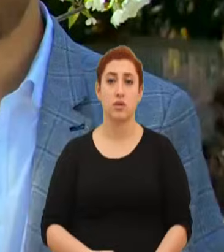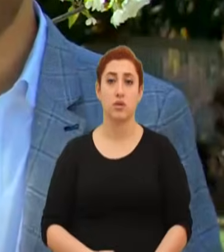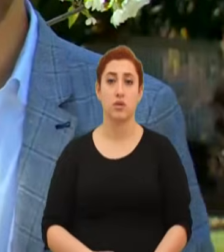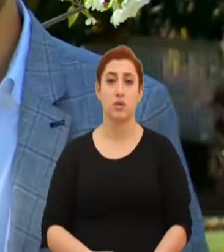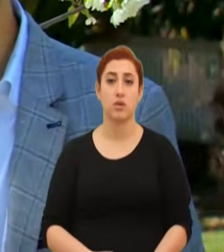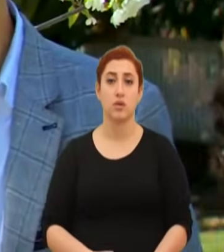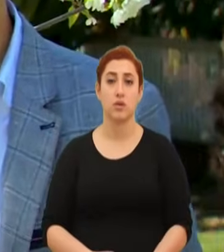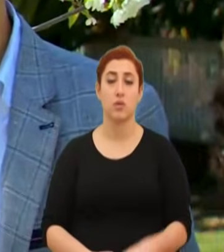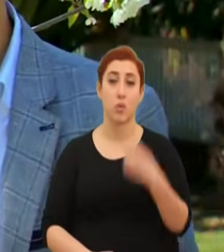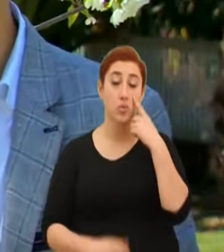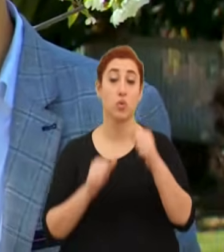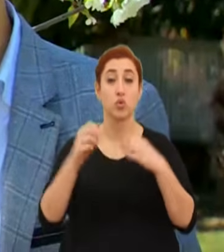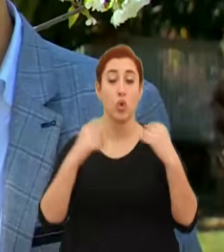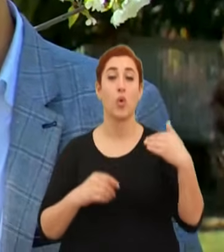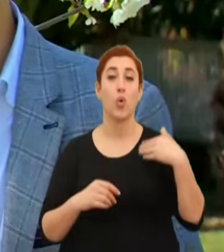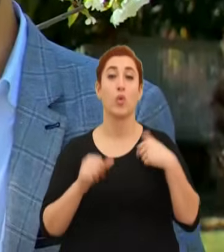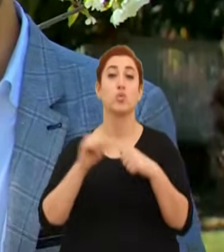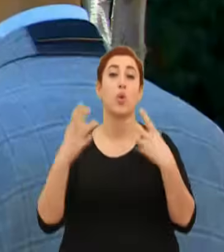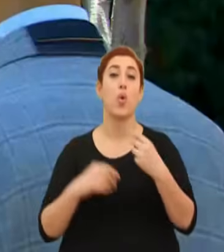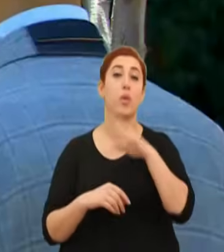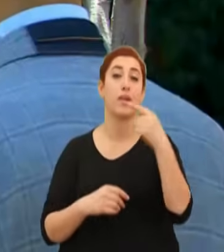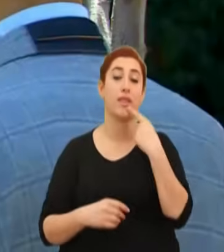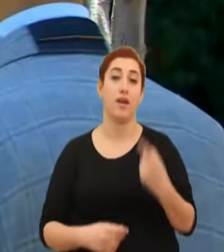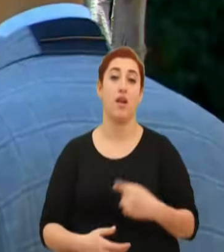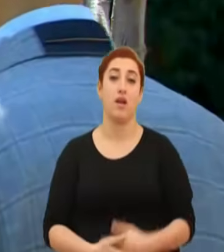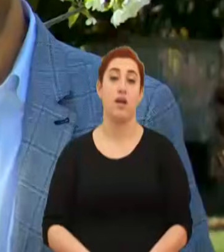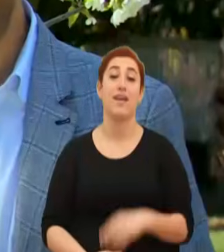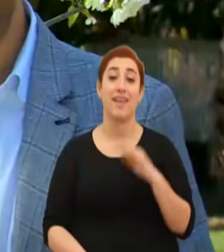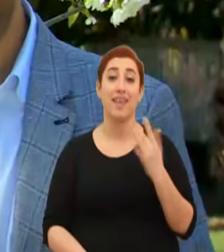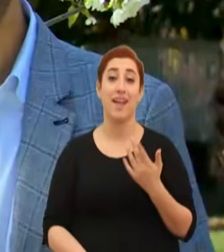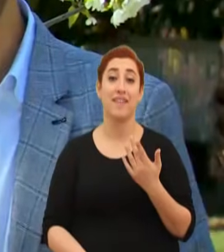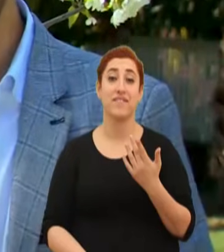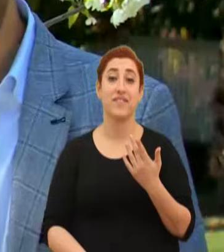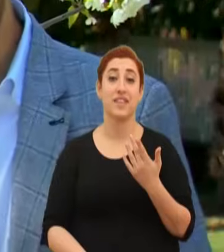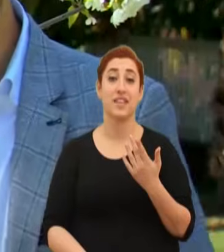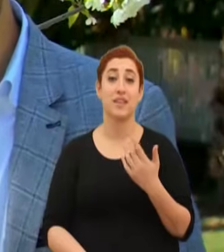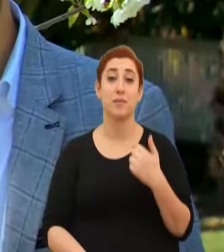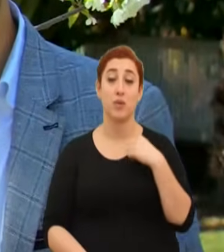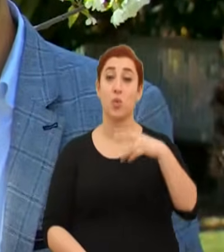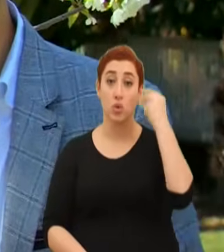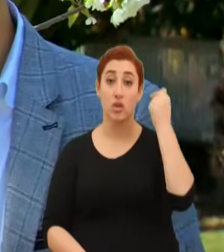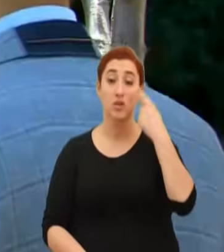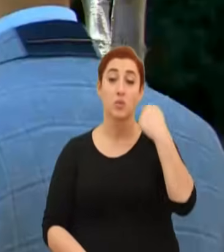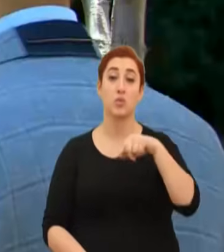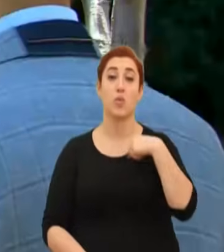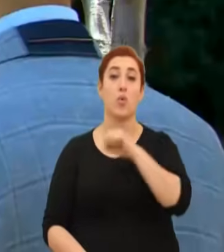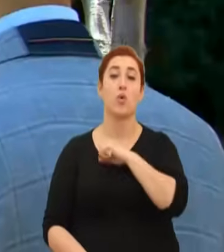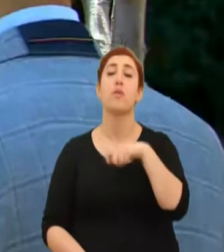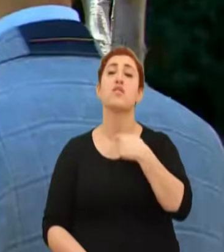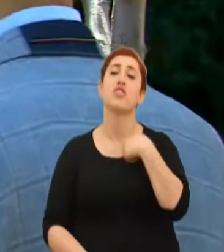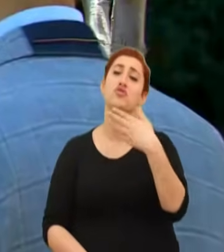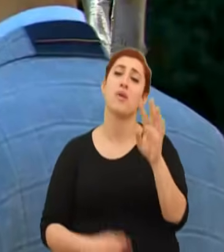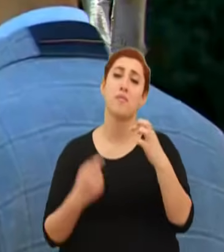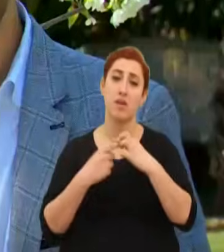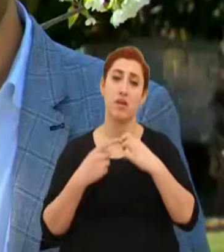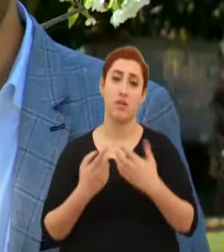Gözden uzak olan gönülden de irak olur derler. Yani beni unutacağına korkuyorum.